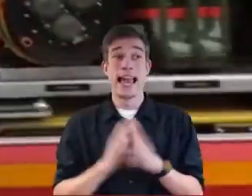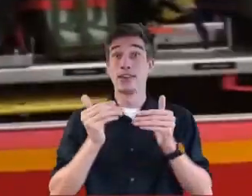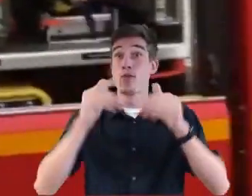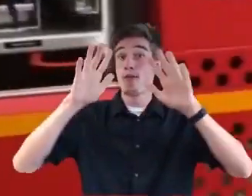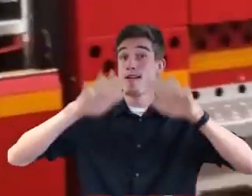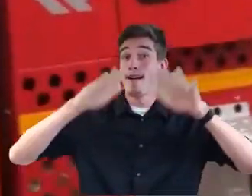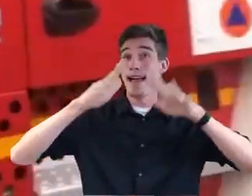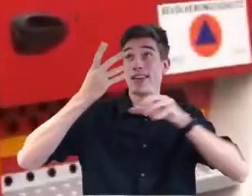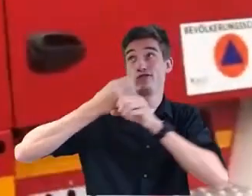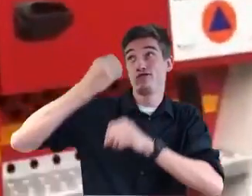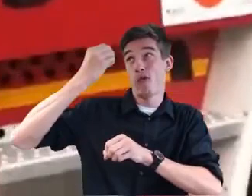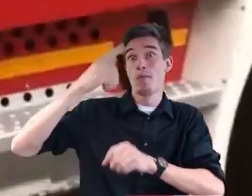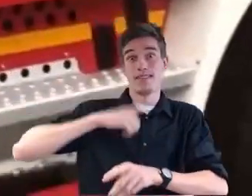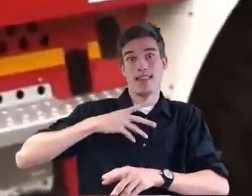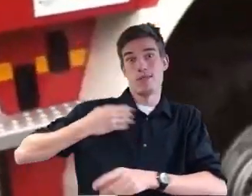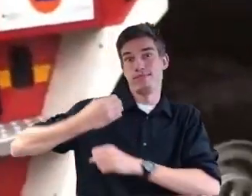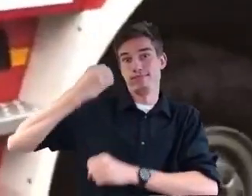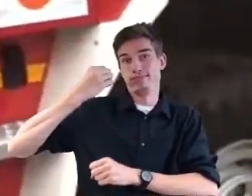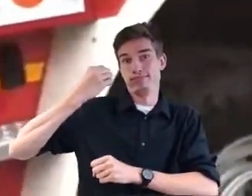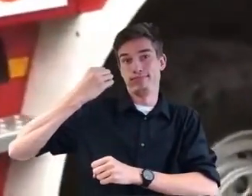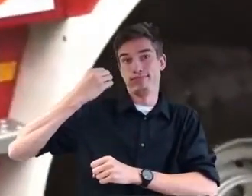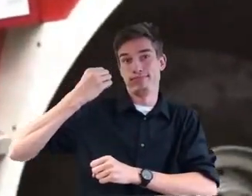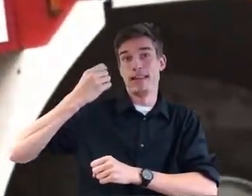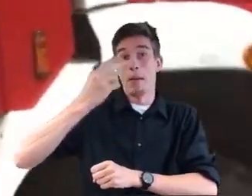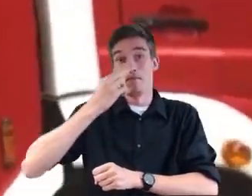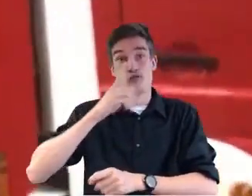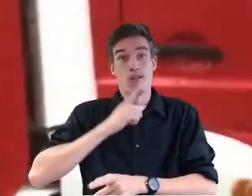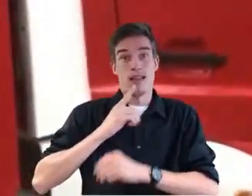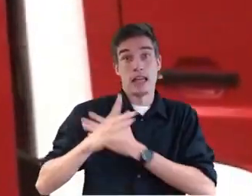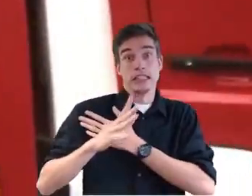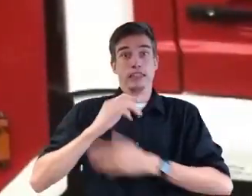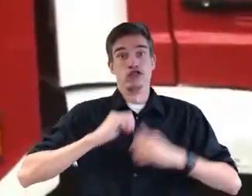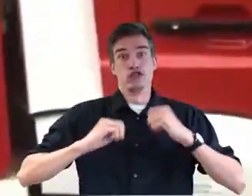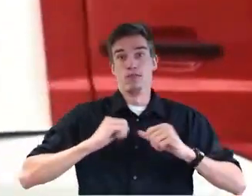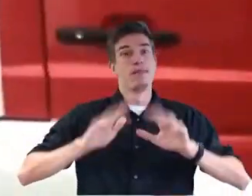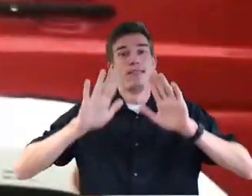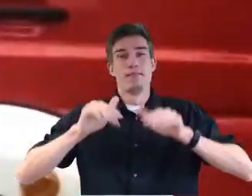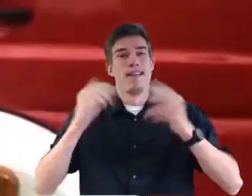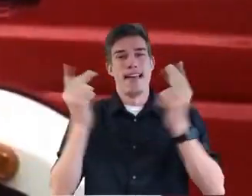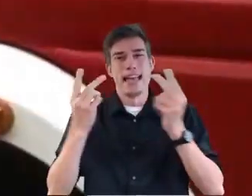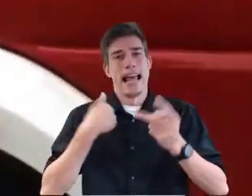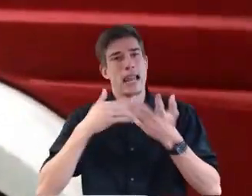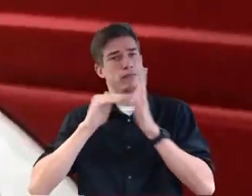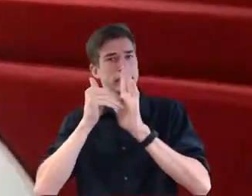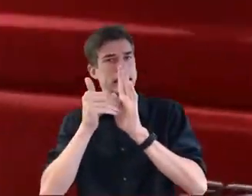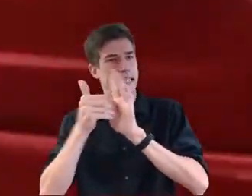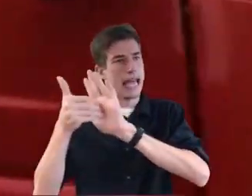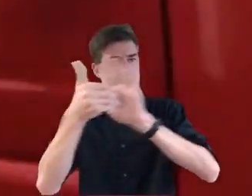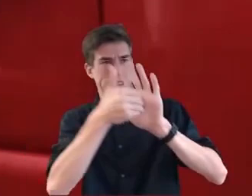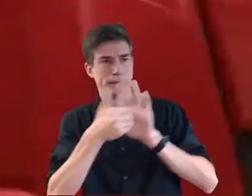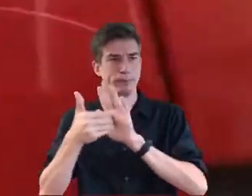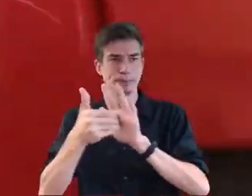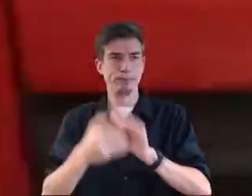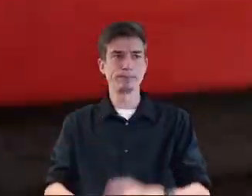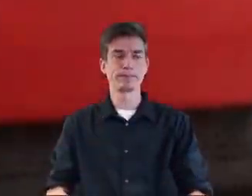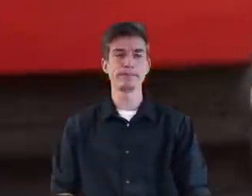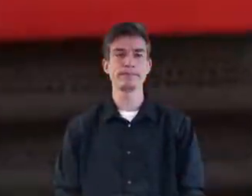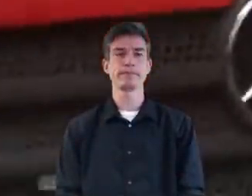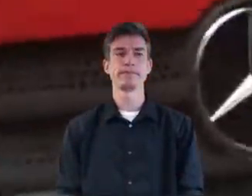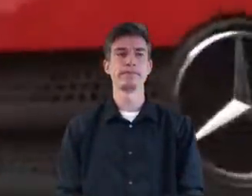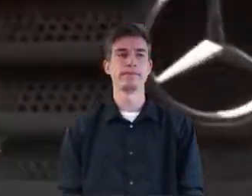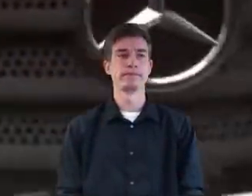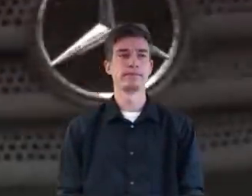die Regenschirmhalterin hat wahrscheinlich jetzt gleich einen steifen Arm. Aber so sieht das hier aus. Darüber wird